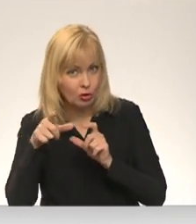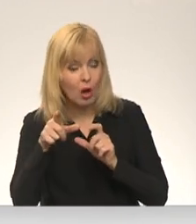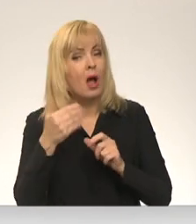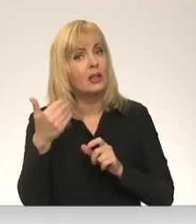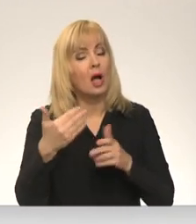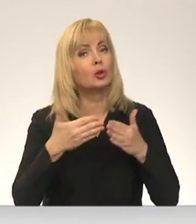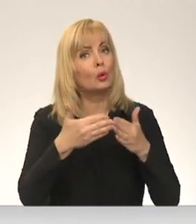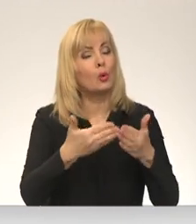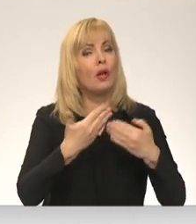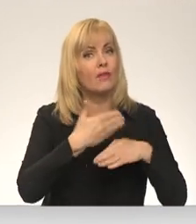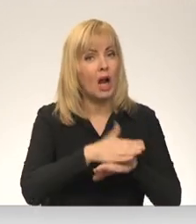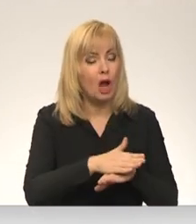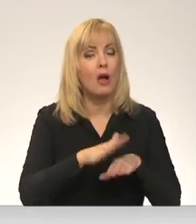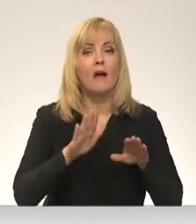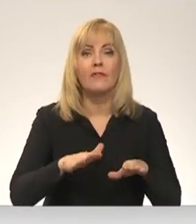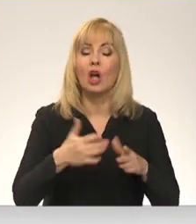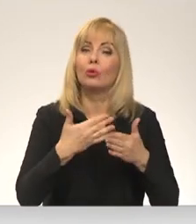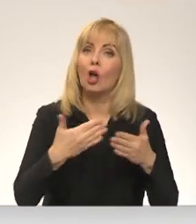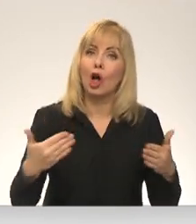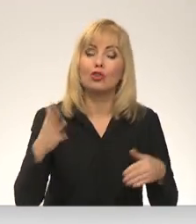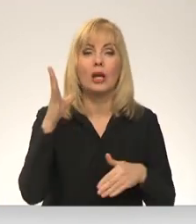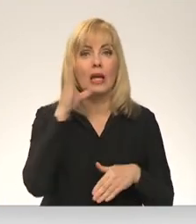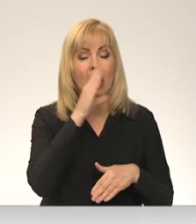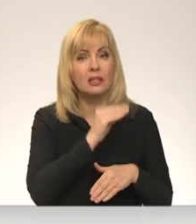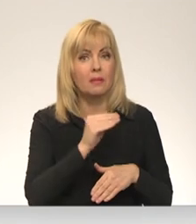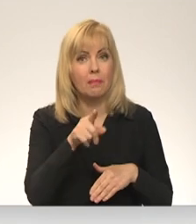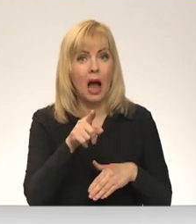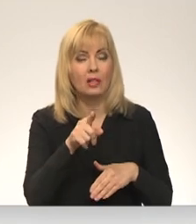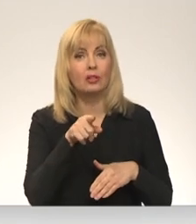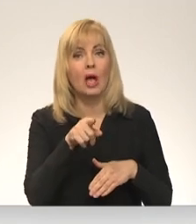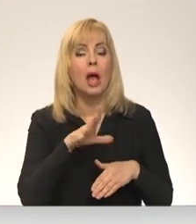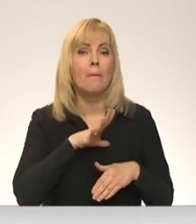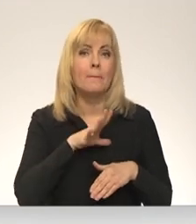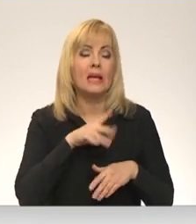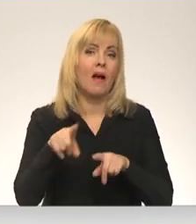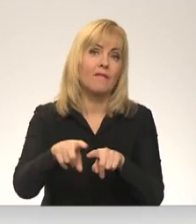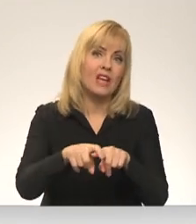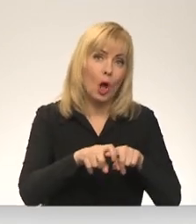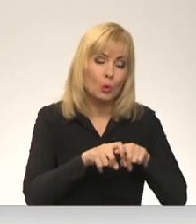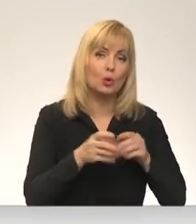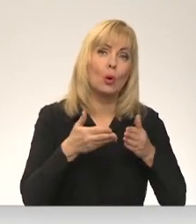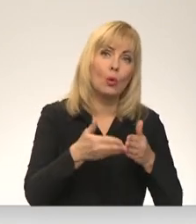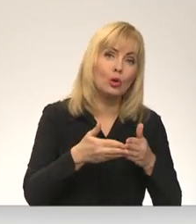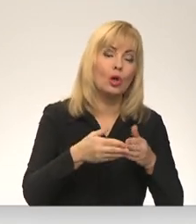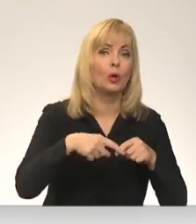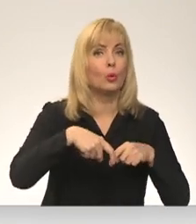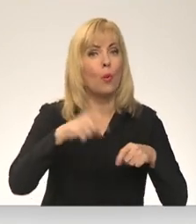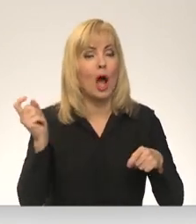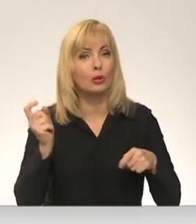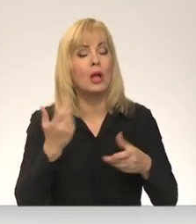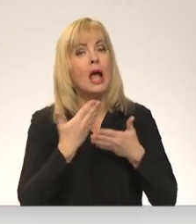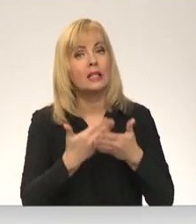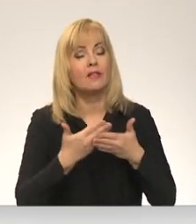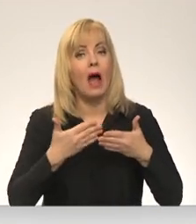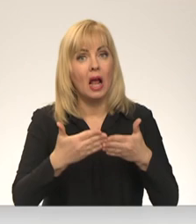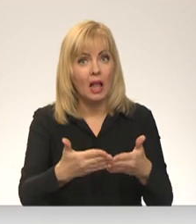vraks. Vietējo versijas ir dažādas. Iespējams barža, kas vilkta gar krastu un notrūkusi trose, bet varbūt zvejas laiva, kas